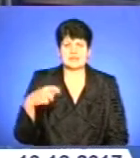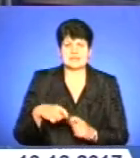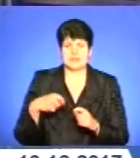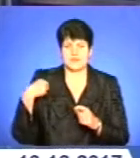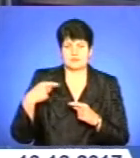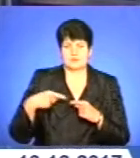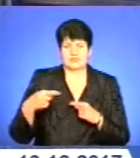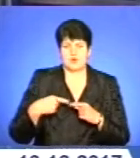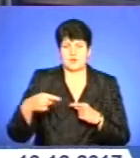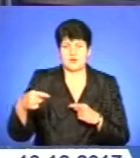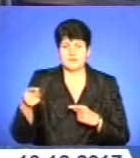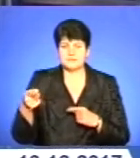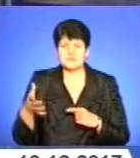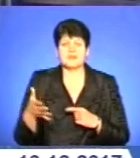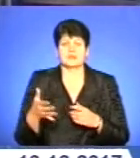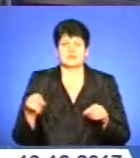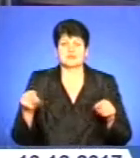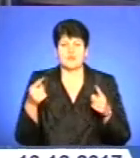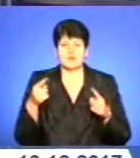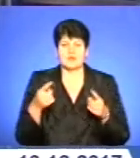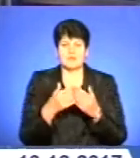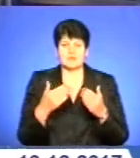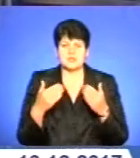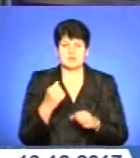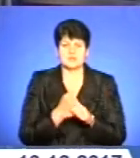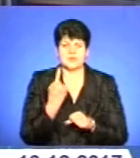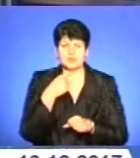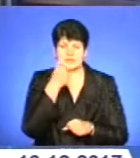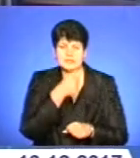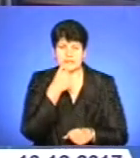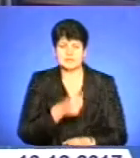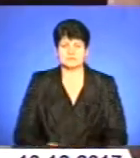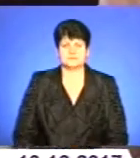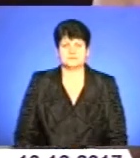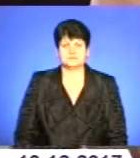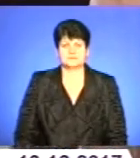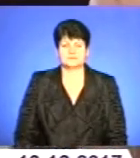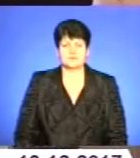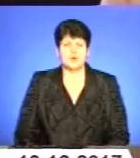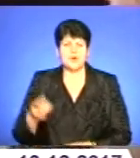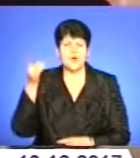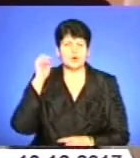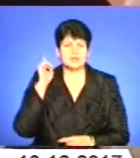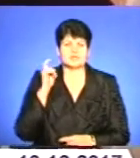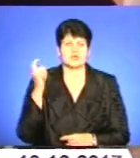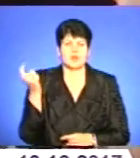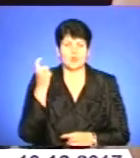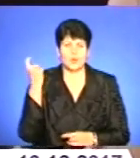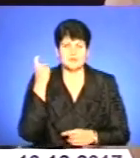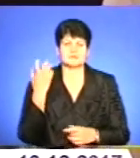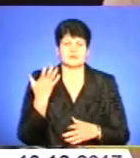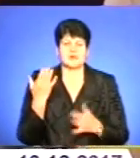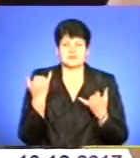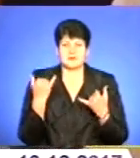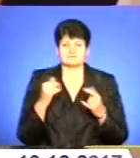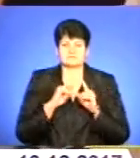центру. Над створенням музею працювали рік. Експонати бачила Марта Журавель. Колишня колгоспна контора тепер – унікальний